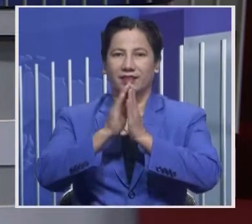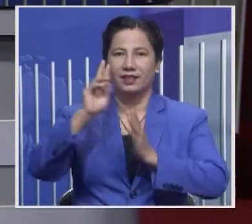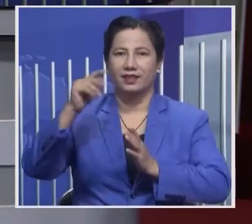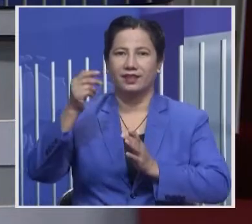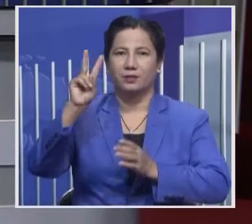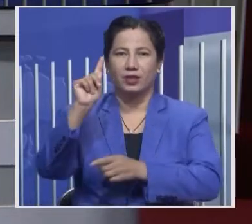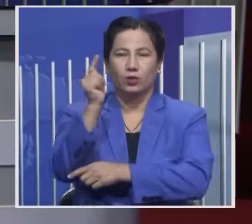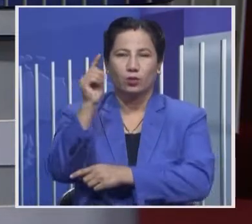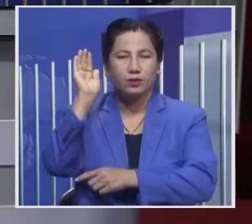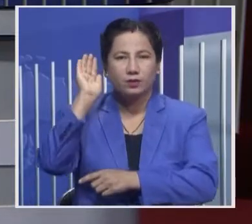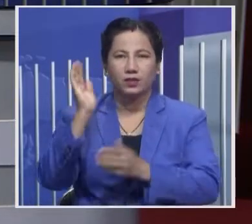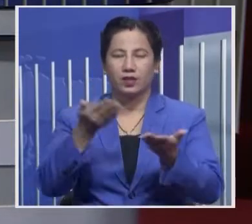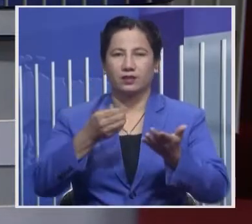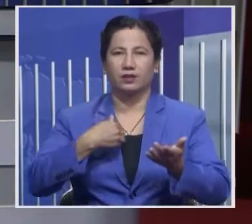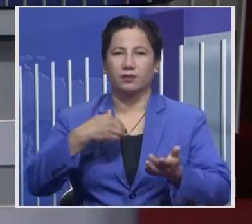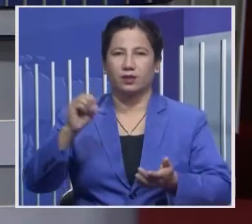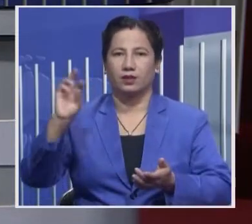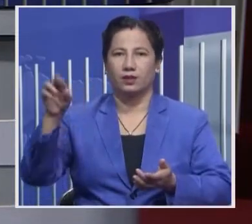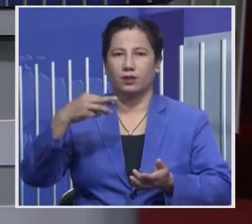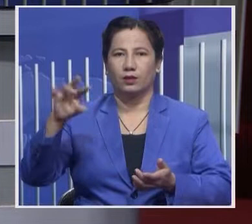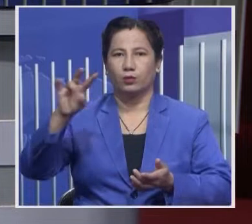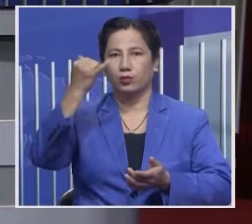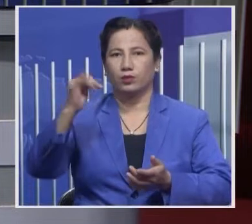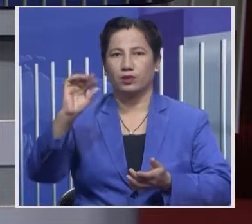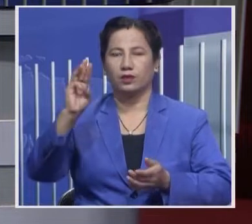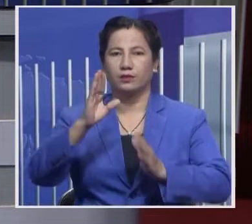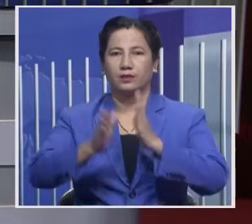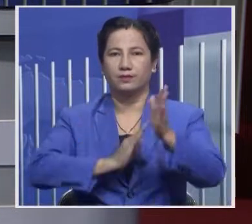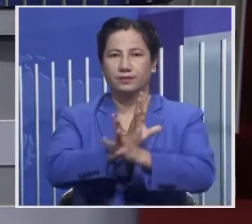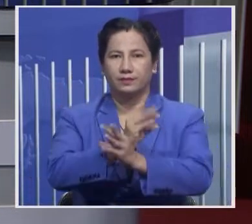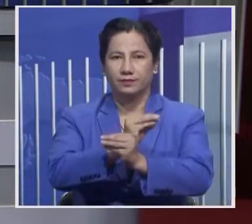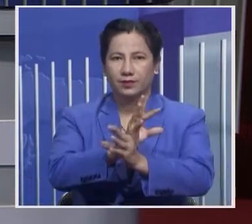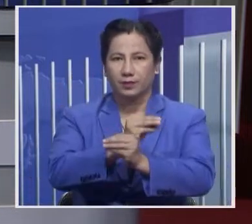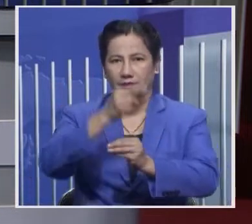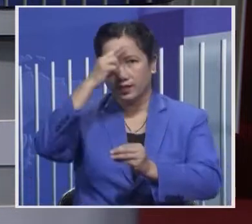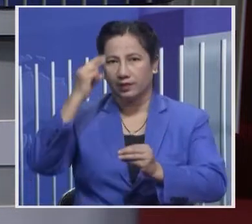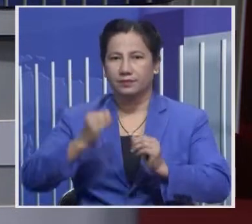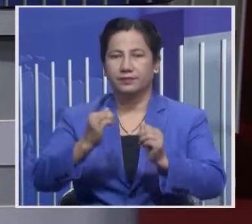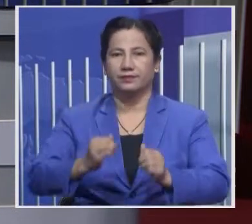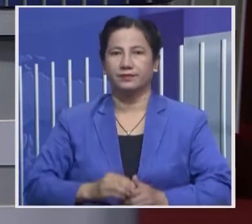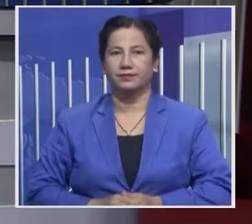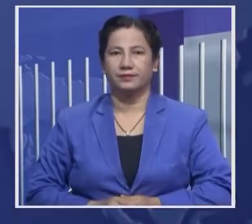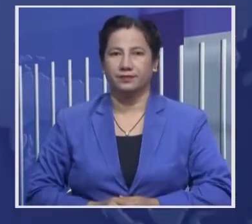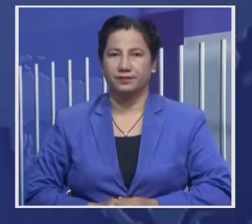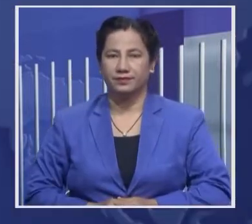नमस्कार एनटीवी कोहलपुर समाचारमा स्वागत छ म पुरुषोत्तम सापकोटा र सांकेतिकरणका लागि हुनुहुन्छ दोबासी रति बस्नेत।